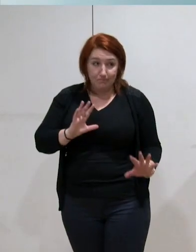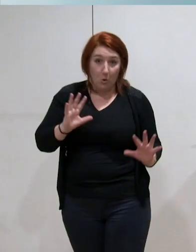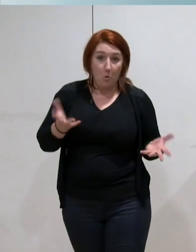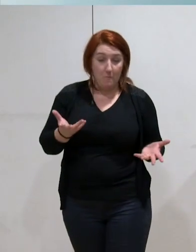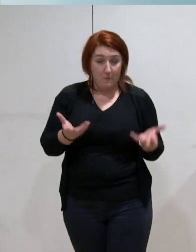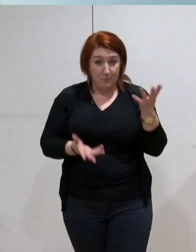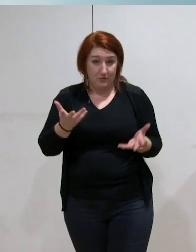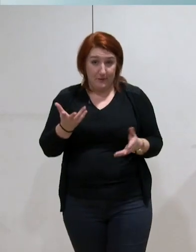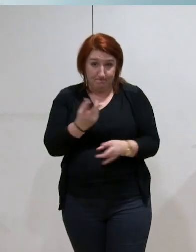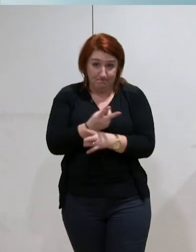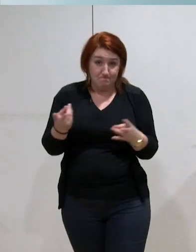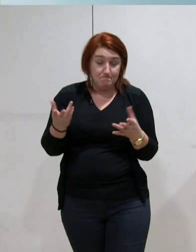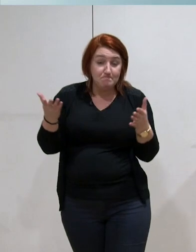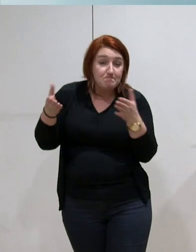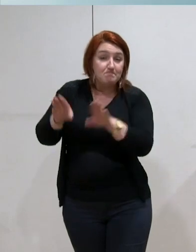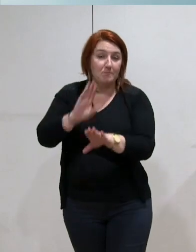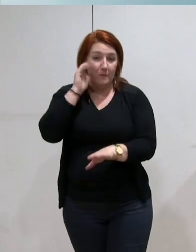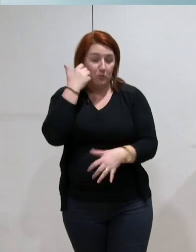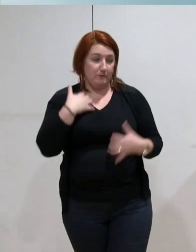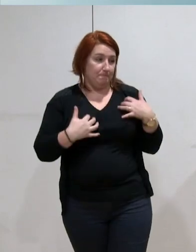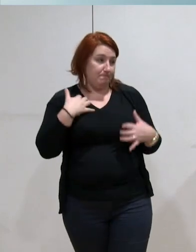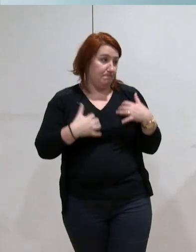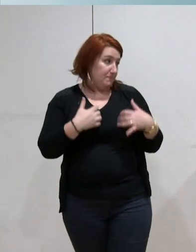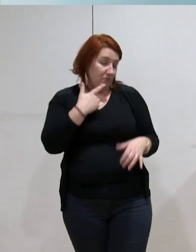raisons donc nous sommes très réservé et nous exprimons contre ce